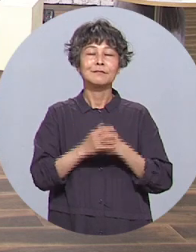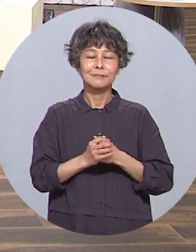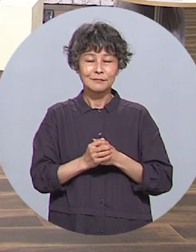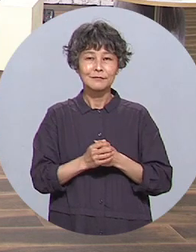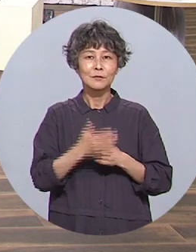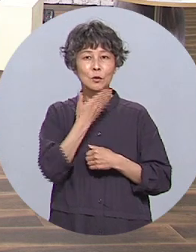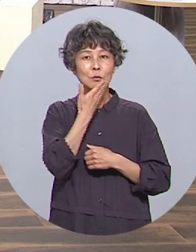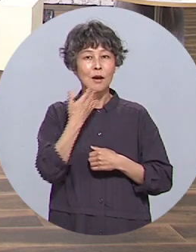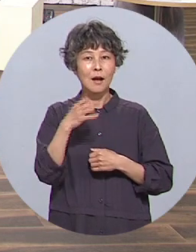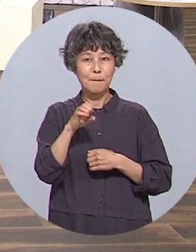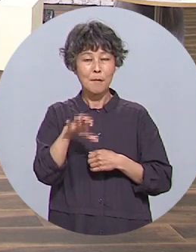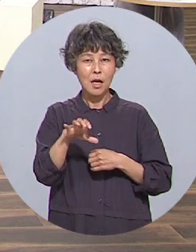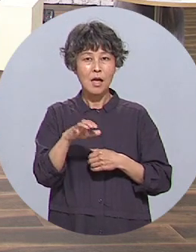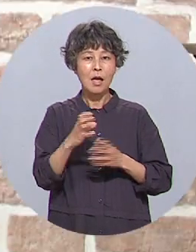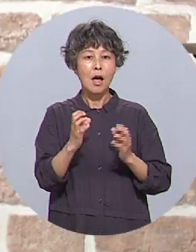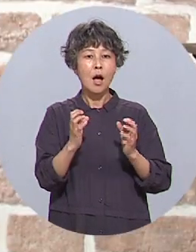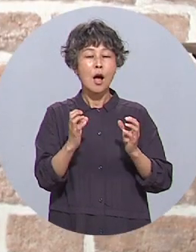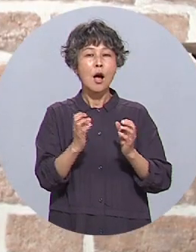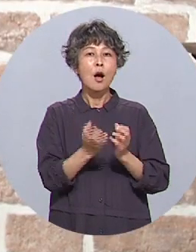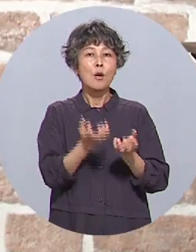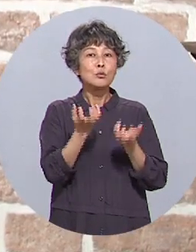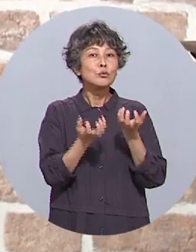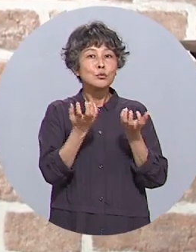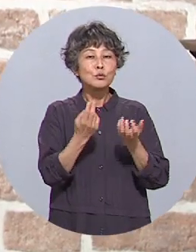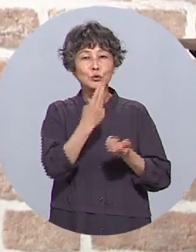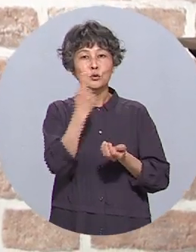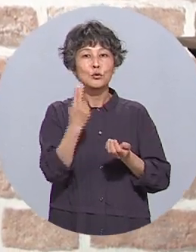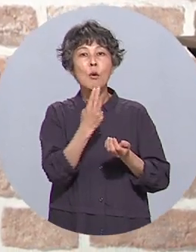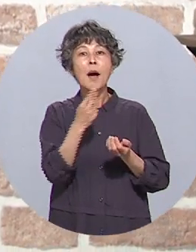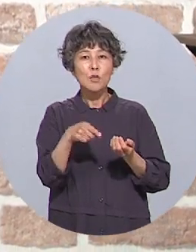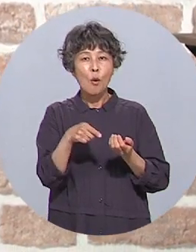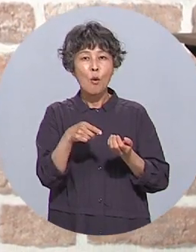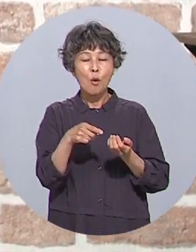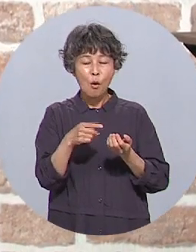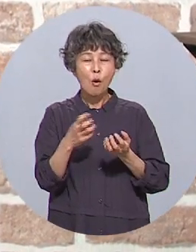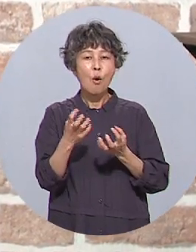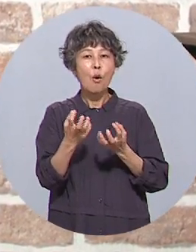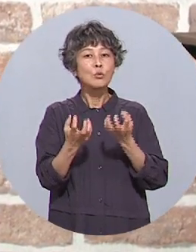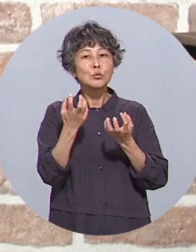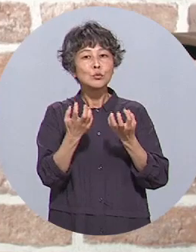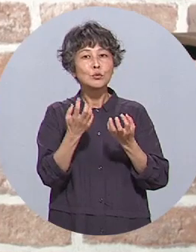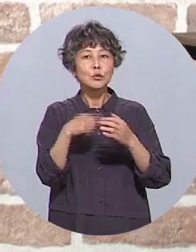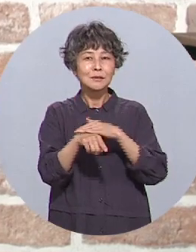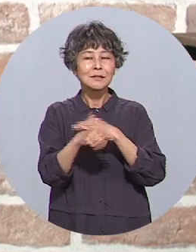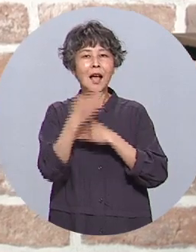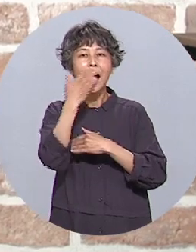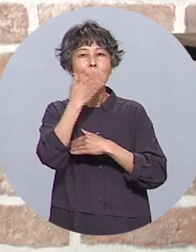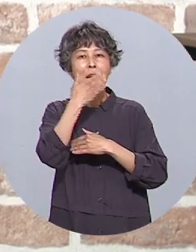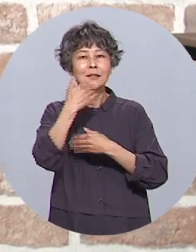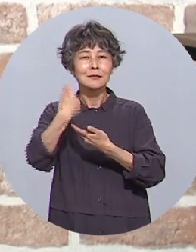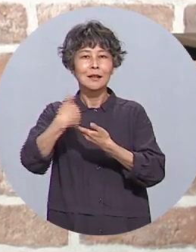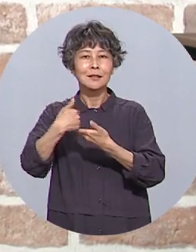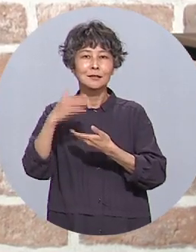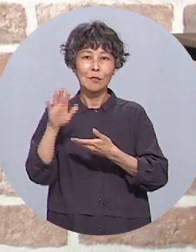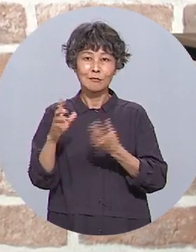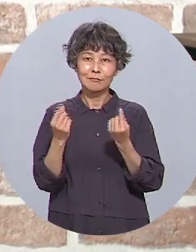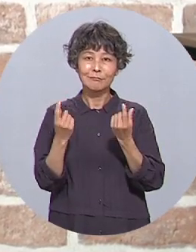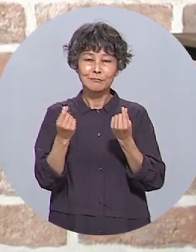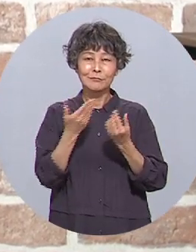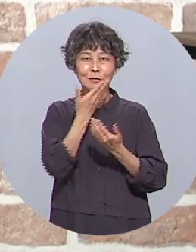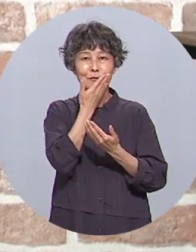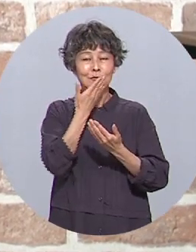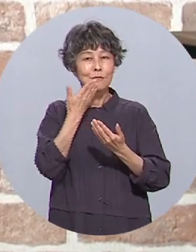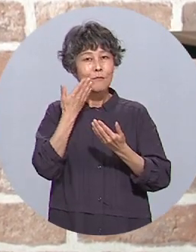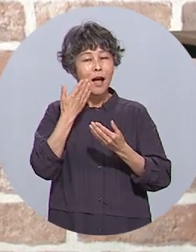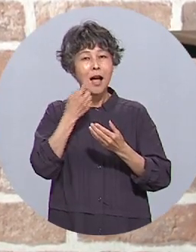うま勘弁、フルーツトマトなんですよね。フルーツで甘いって糖度の話もありましたけど、でも旨味